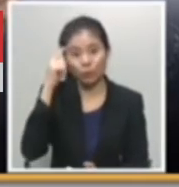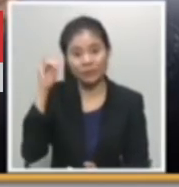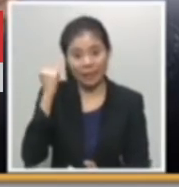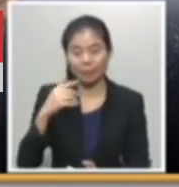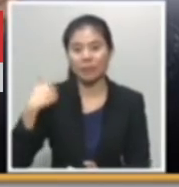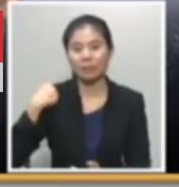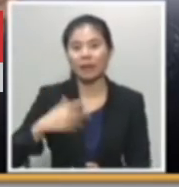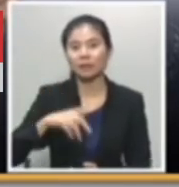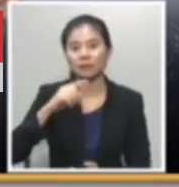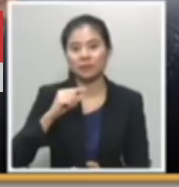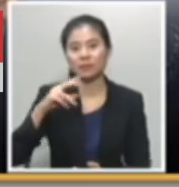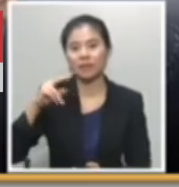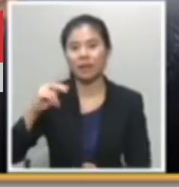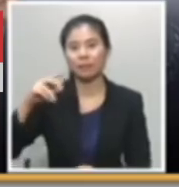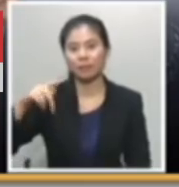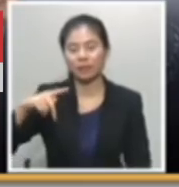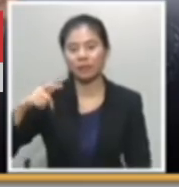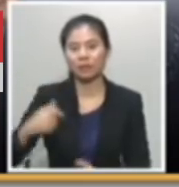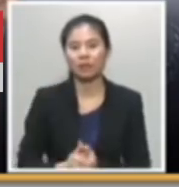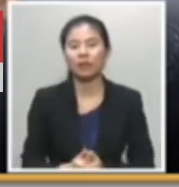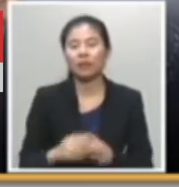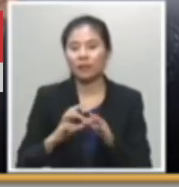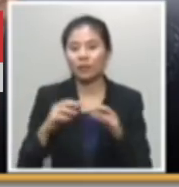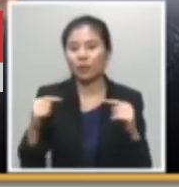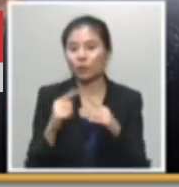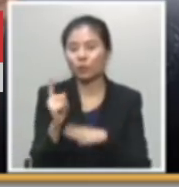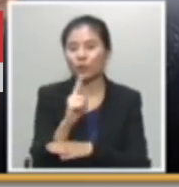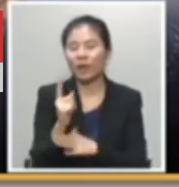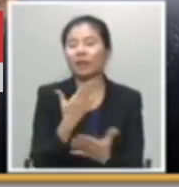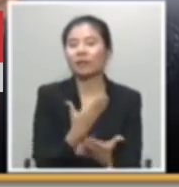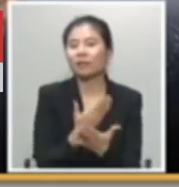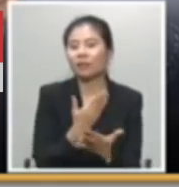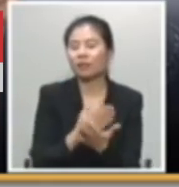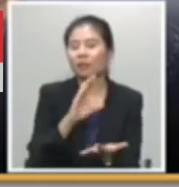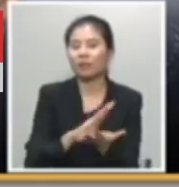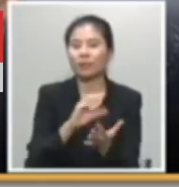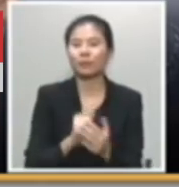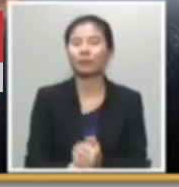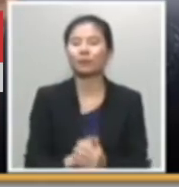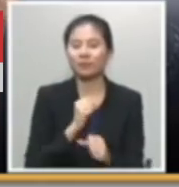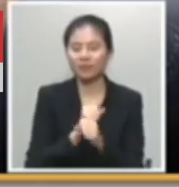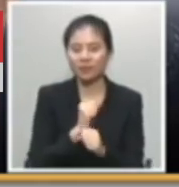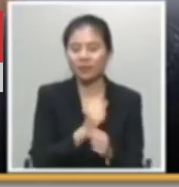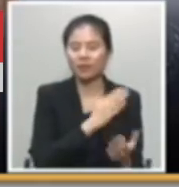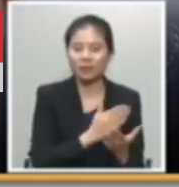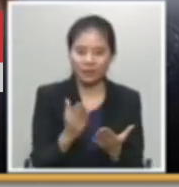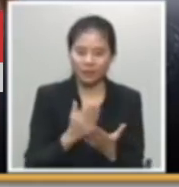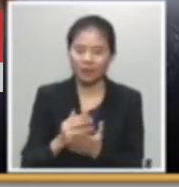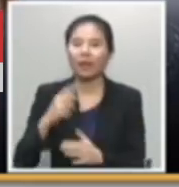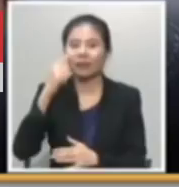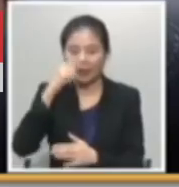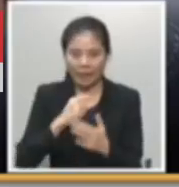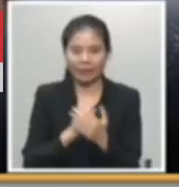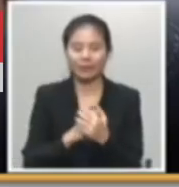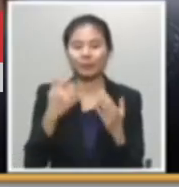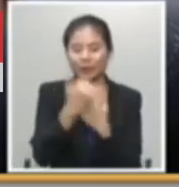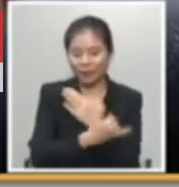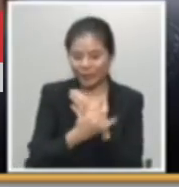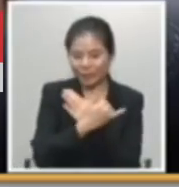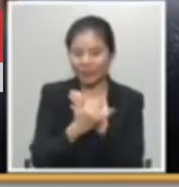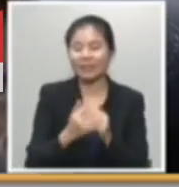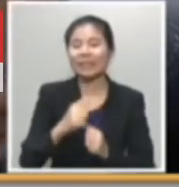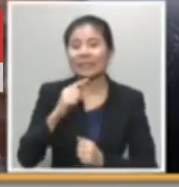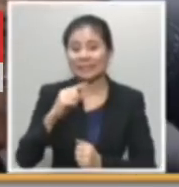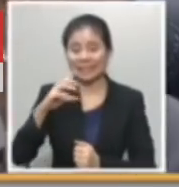หมครับมันเป็นเรื่องของการรวมงบประมาณรวมเรื่องของการซื้อทั้งในและต่างประเทศถ้า